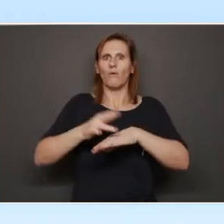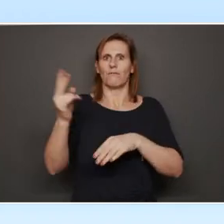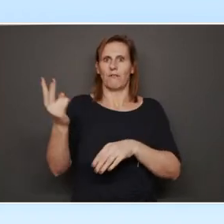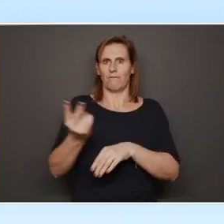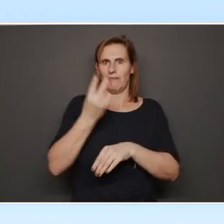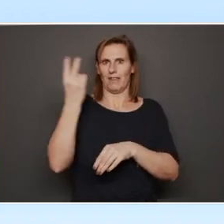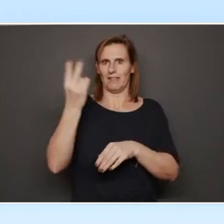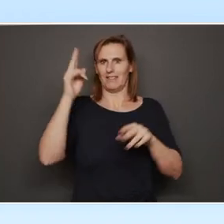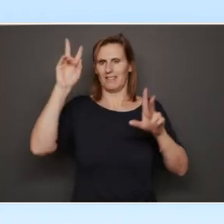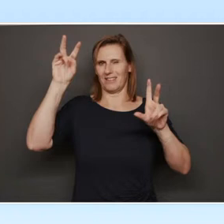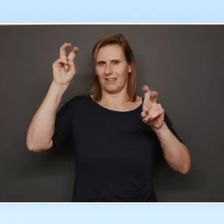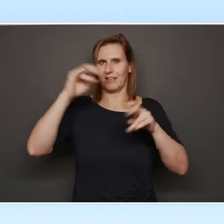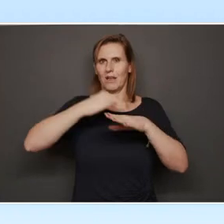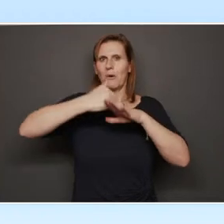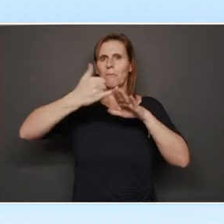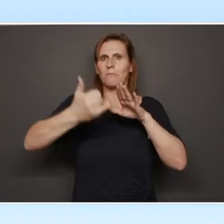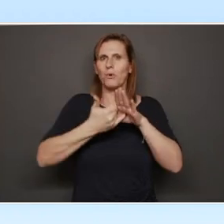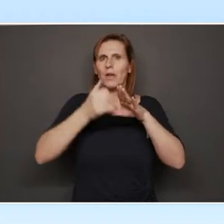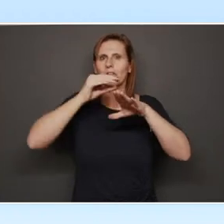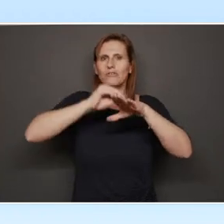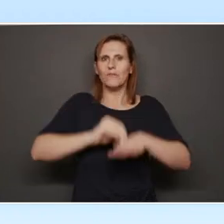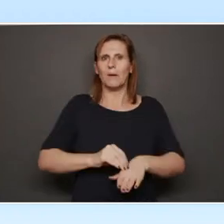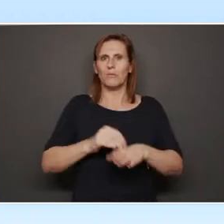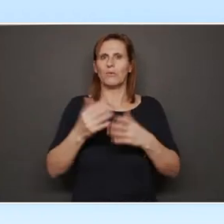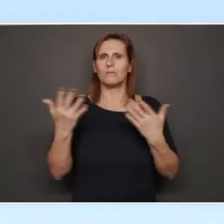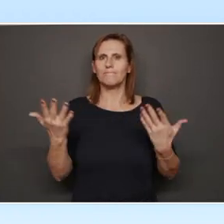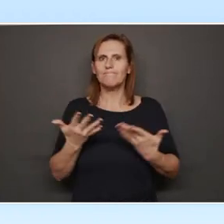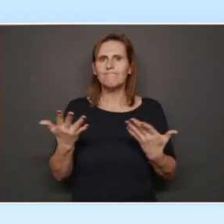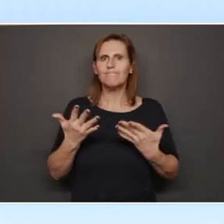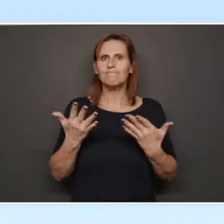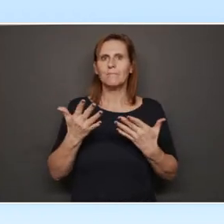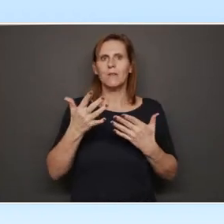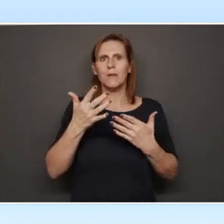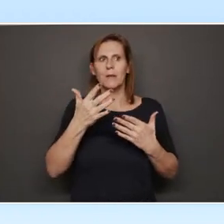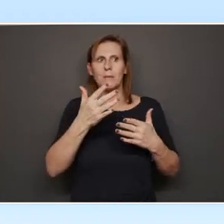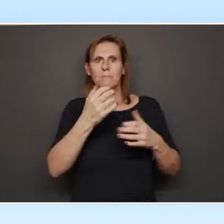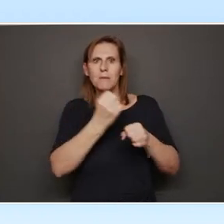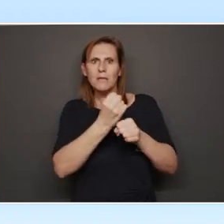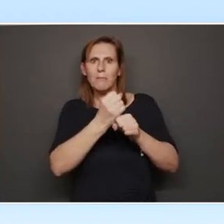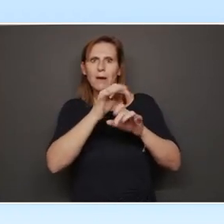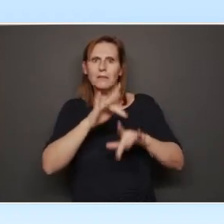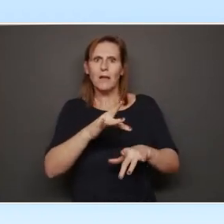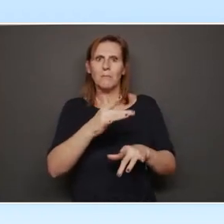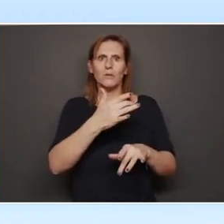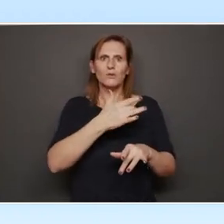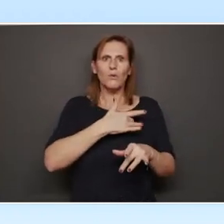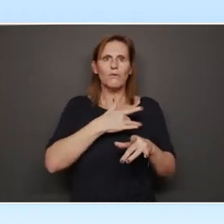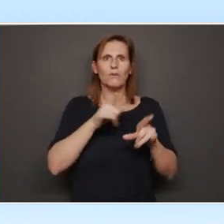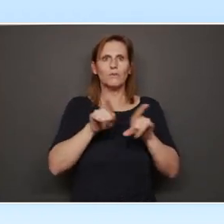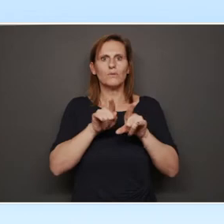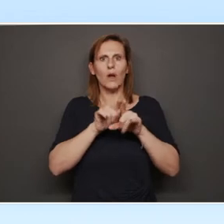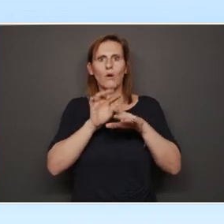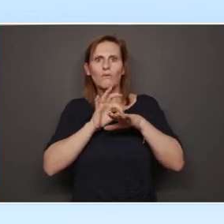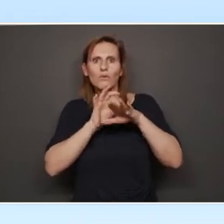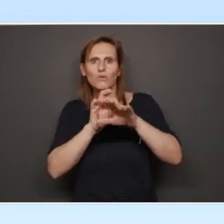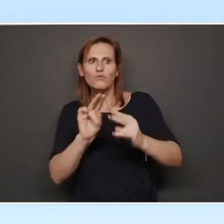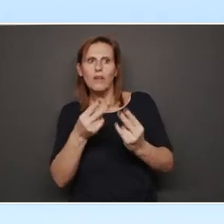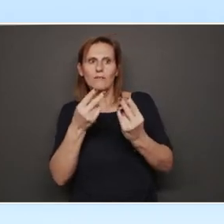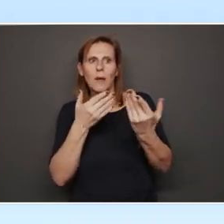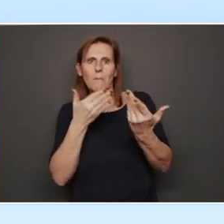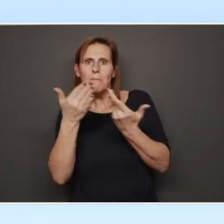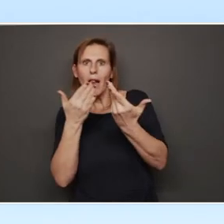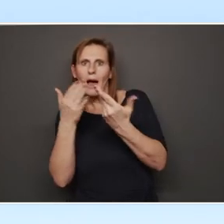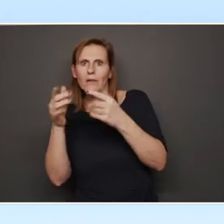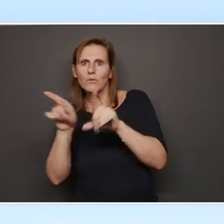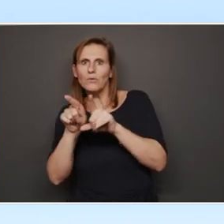Bei diesem Projekt liegt der Schwerpunkt darin, betroffene Mitarbeitende und Führungskräfte zu beraten und bei